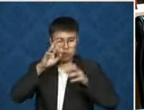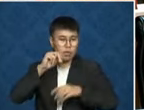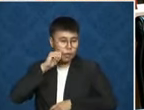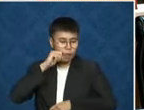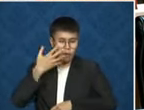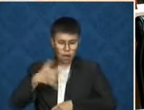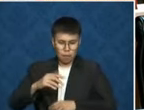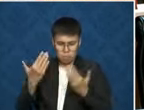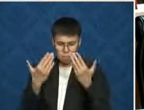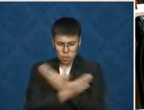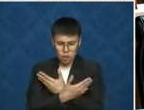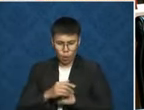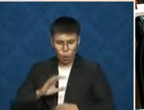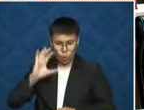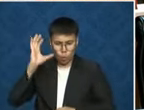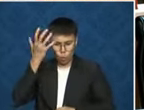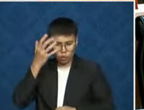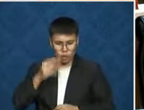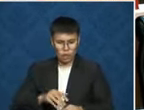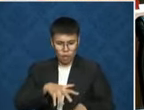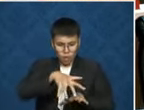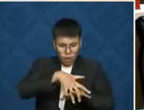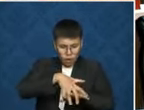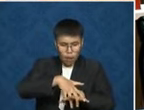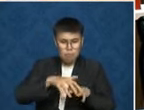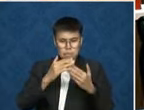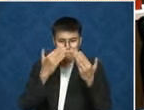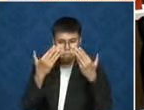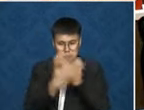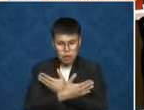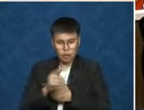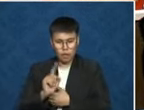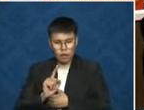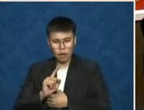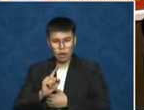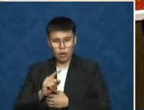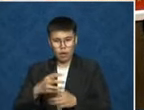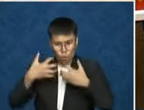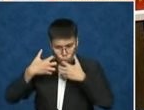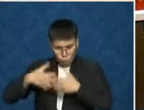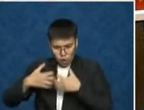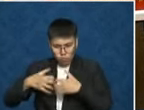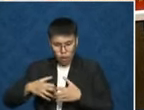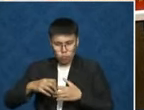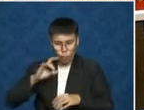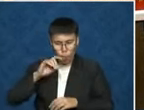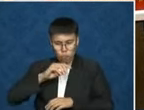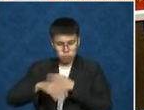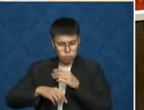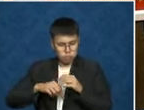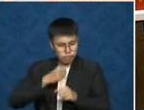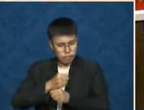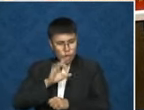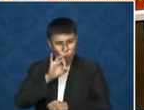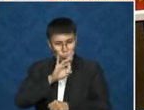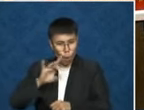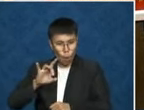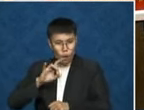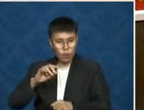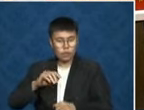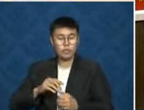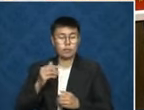ารถเปลี่ยนแปลงโลกเราจากสังคมหัตถกรรมเป็นอุตสาหกรรมได้ในอีกหลายร้อยปีต่อมาครับท่านประธานและก็อีกครั้งหนึ่งครับโลก